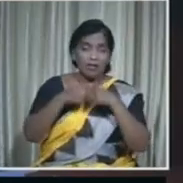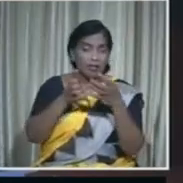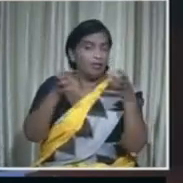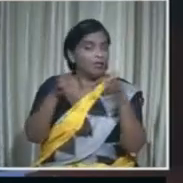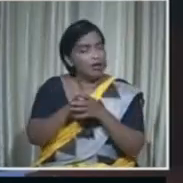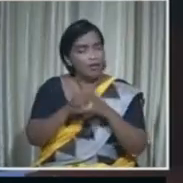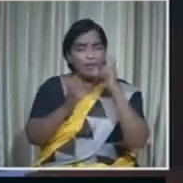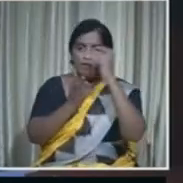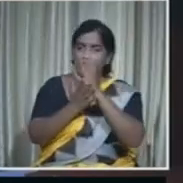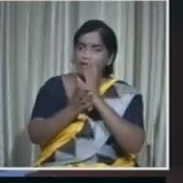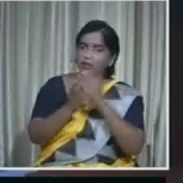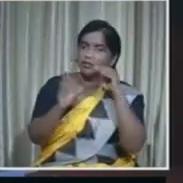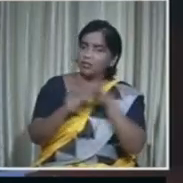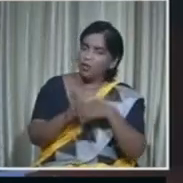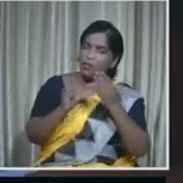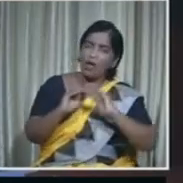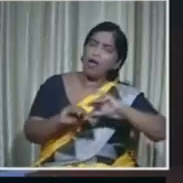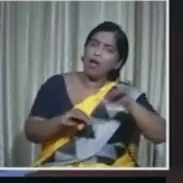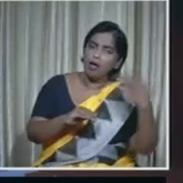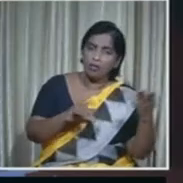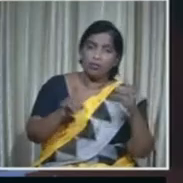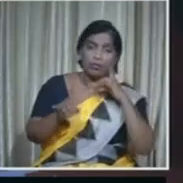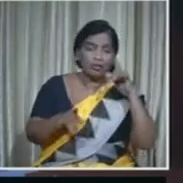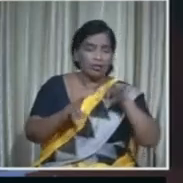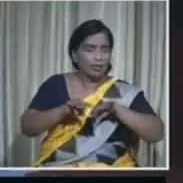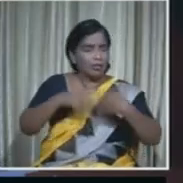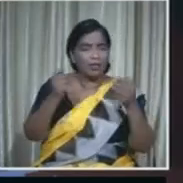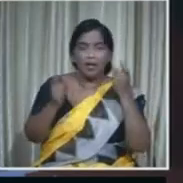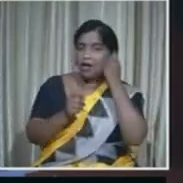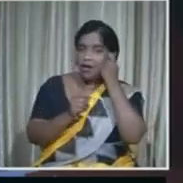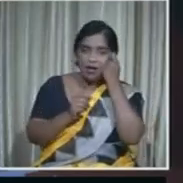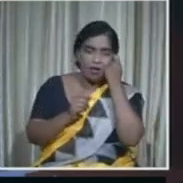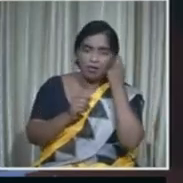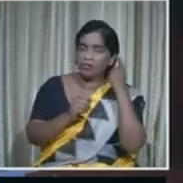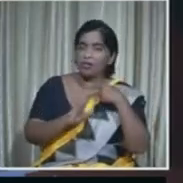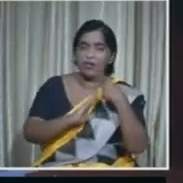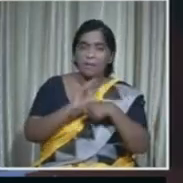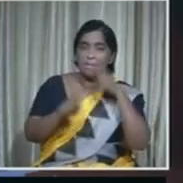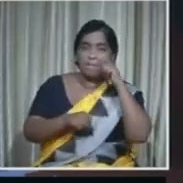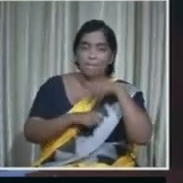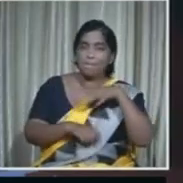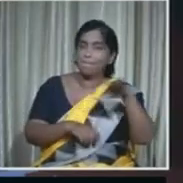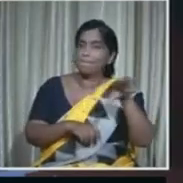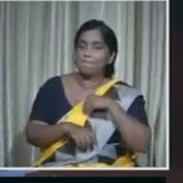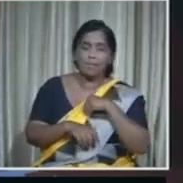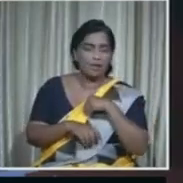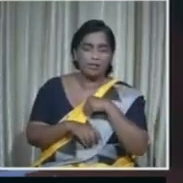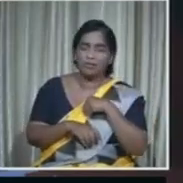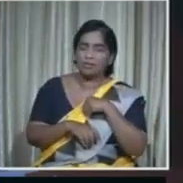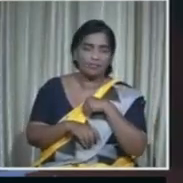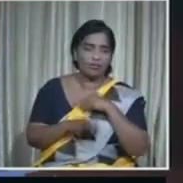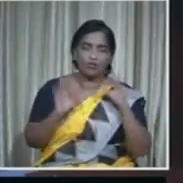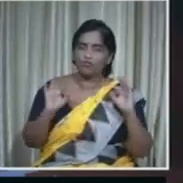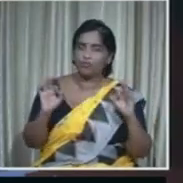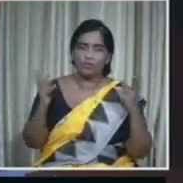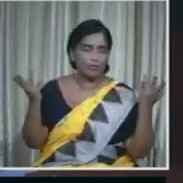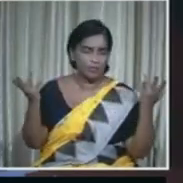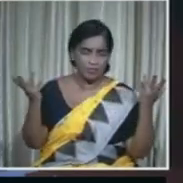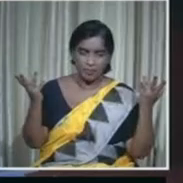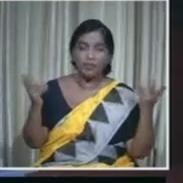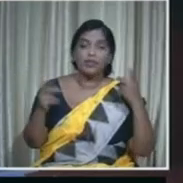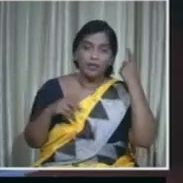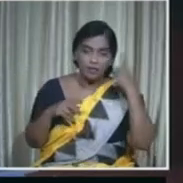हो मे विवस्ताव पिटतिंग हो गिने किसी योजना मेरटे पूर्वश्य पिलीगनीमट सूदानम ने